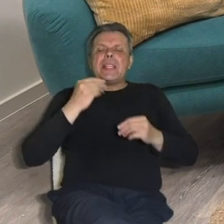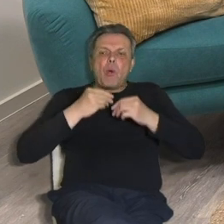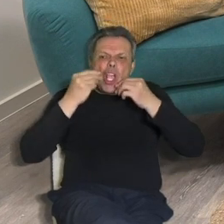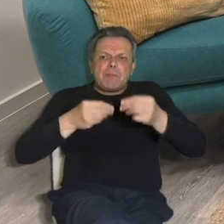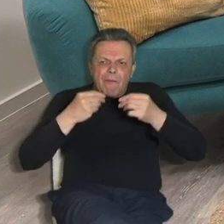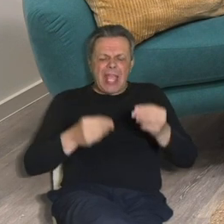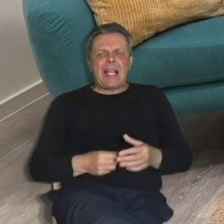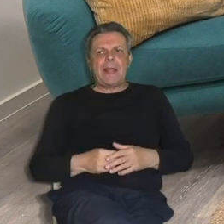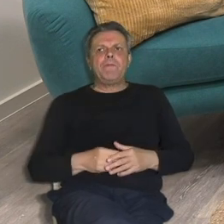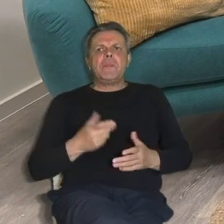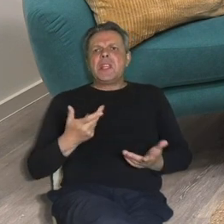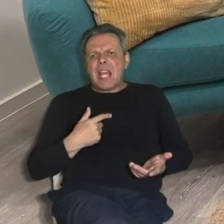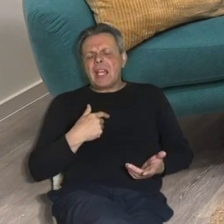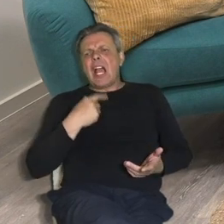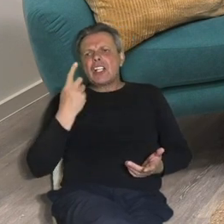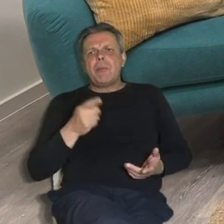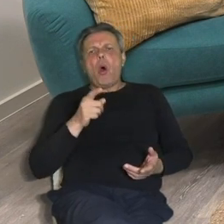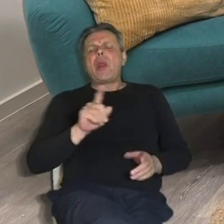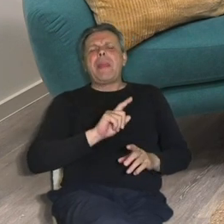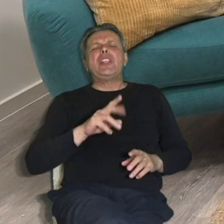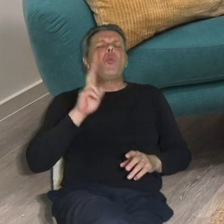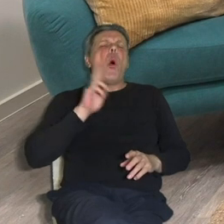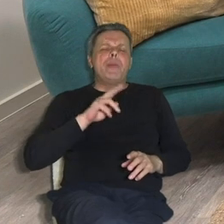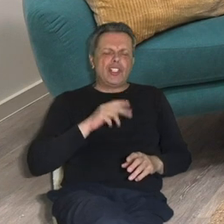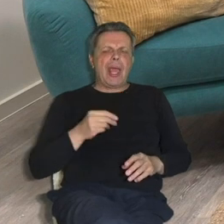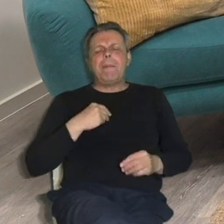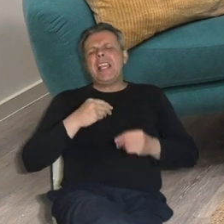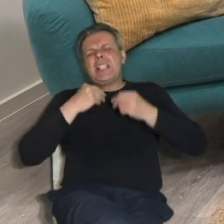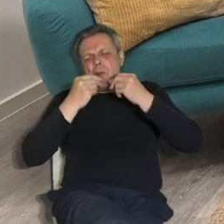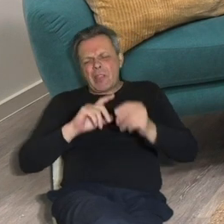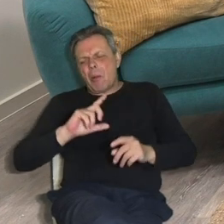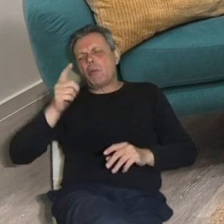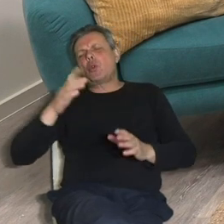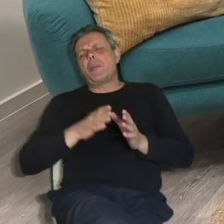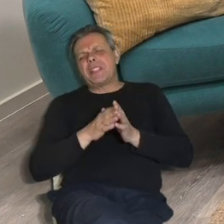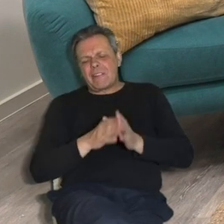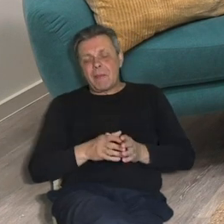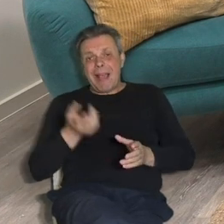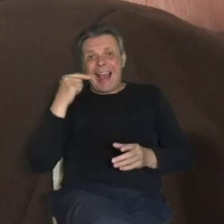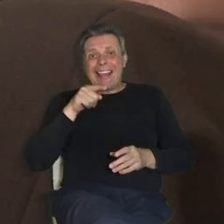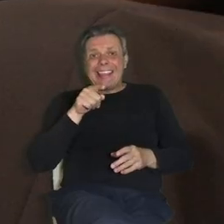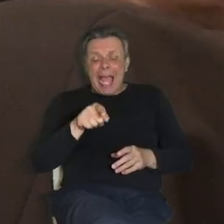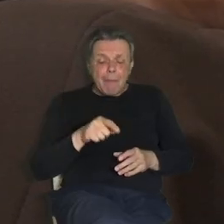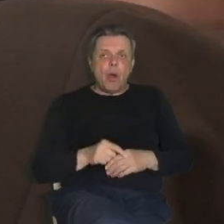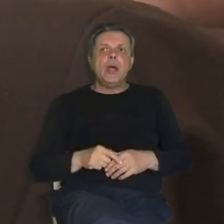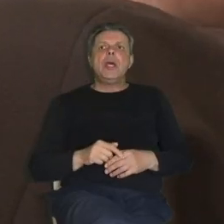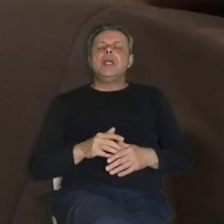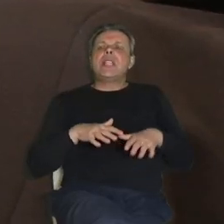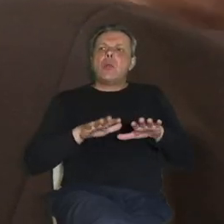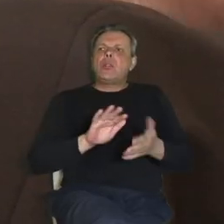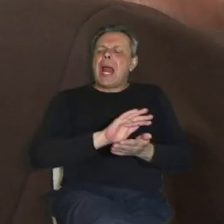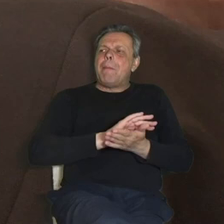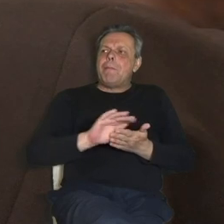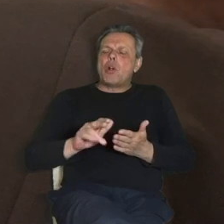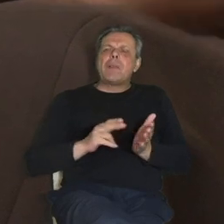da one ispovjedi u Međugorju, dakle, nisu obične ispovjedi. Mi ispovjedamo i po drugim crkvama i svetištima, ali tamo se ljudi na poseban način